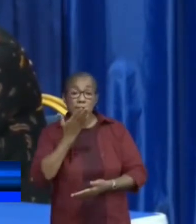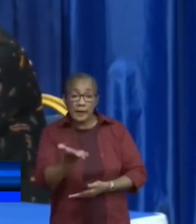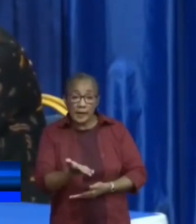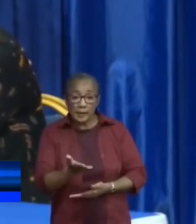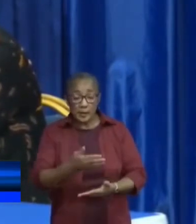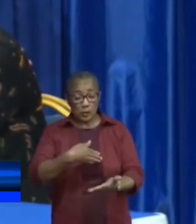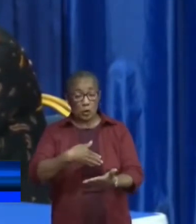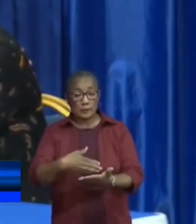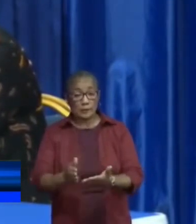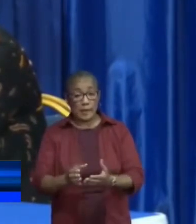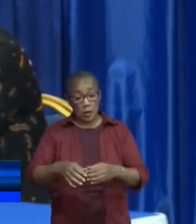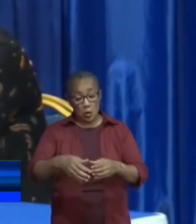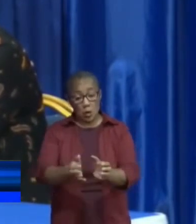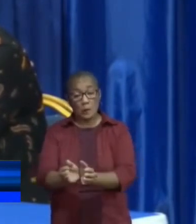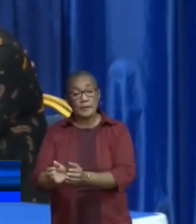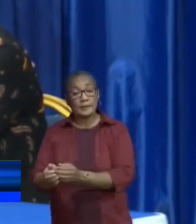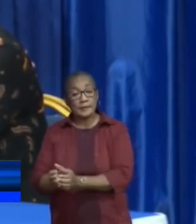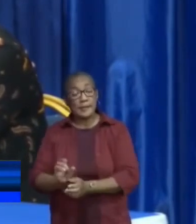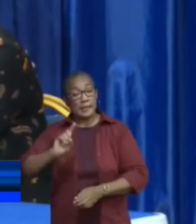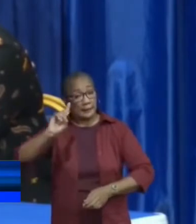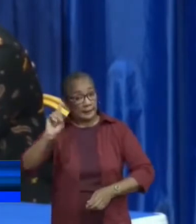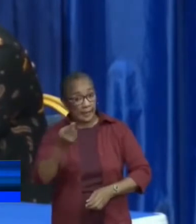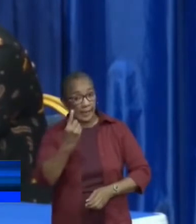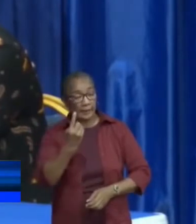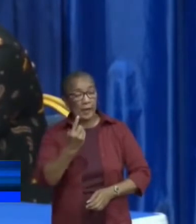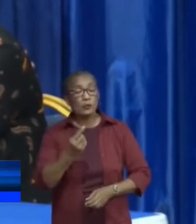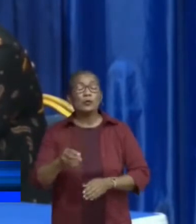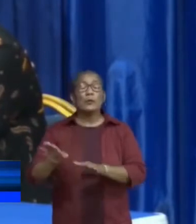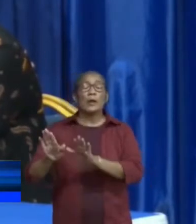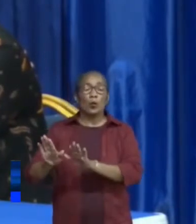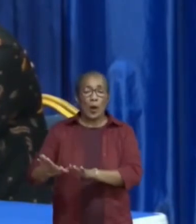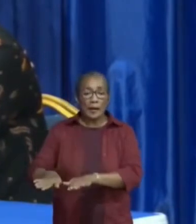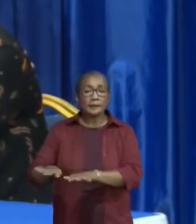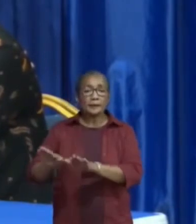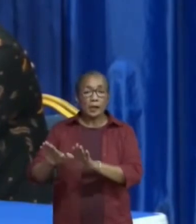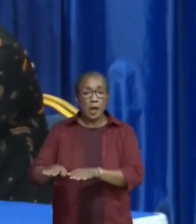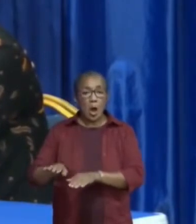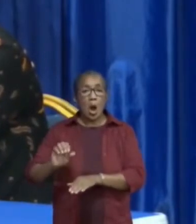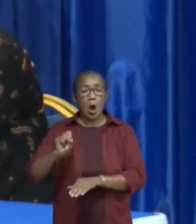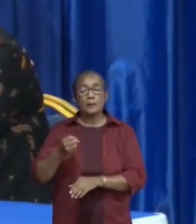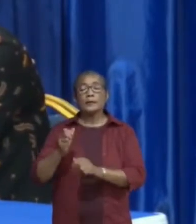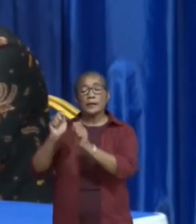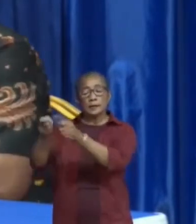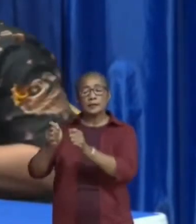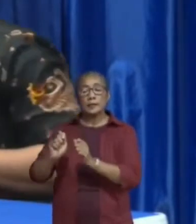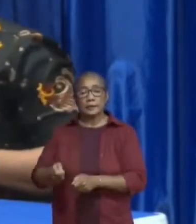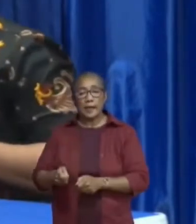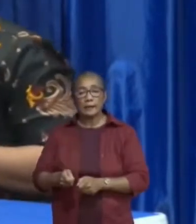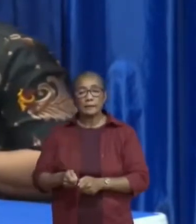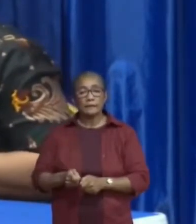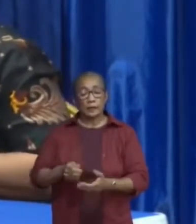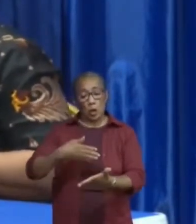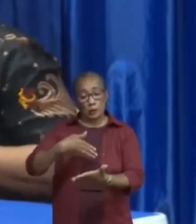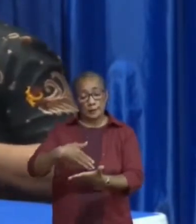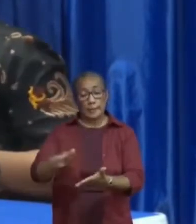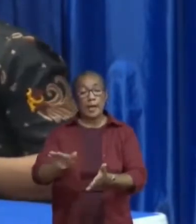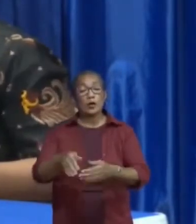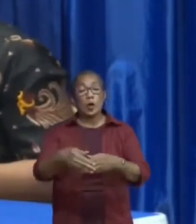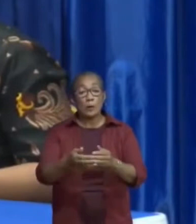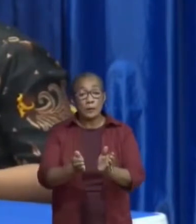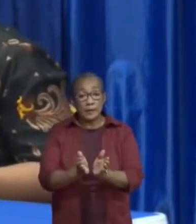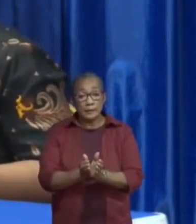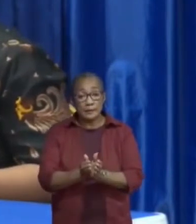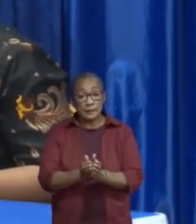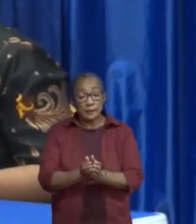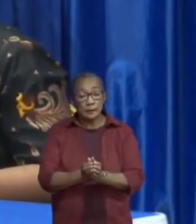En dan moet men dan in afwachting op de resultaat van de ontslagcommissie, weet men dan of men dan